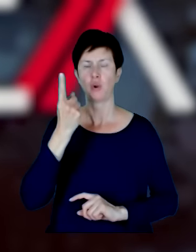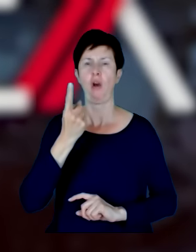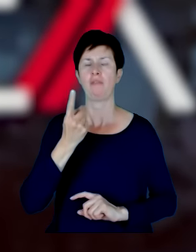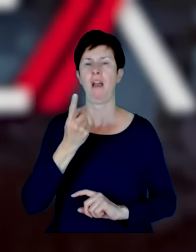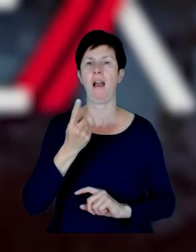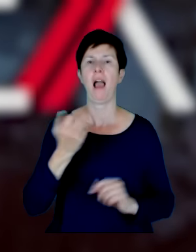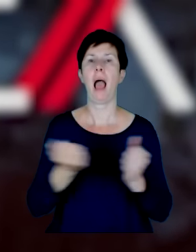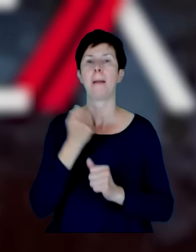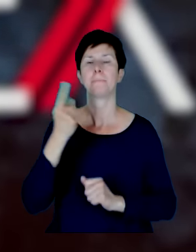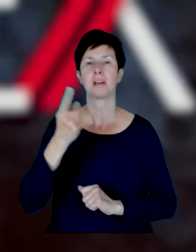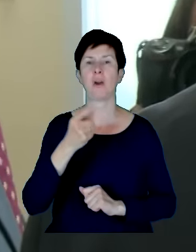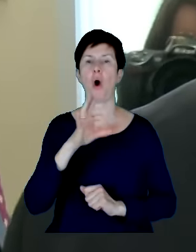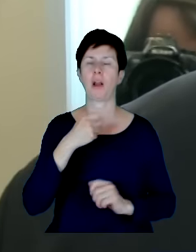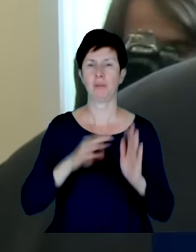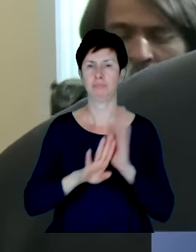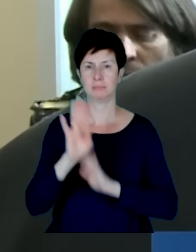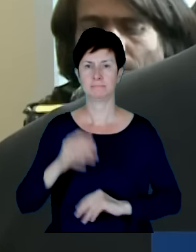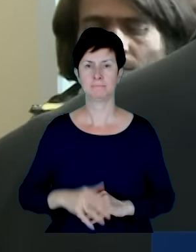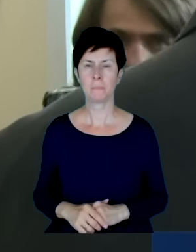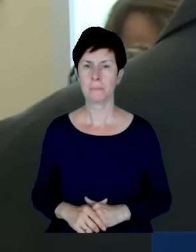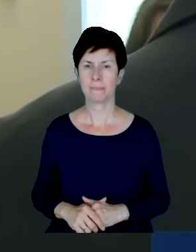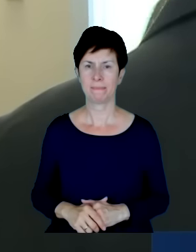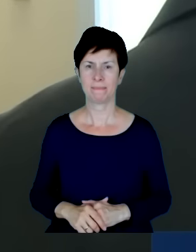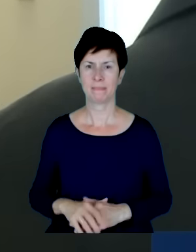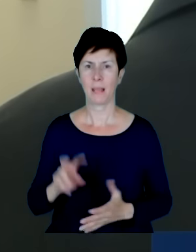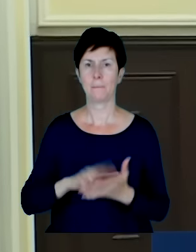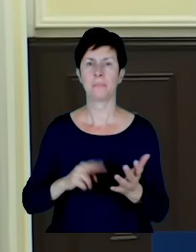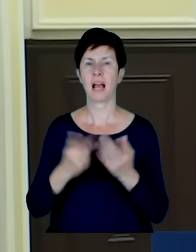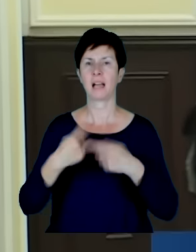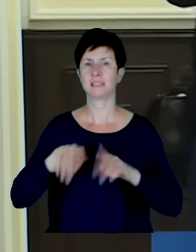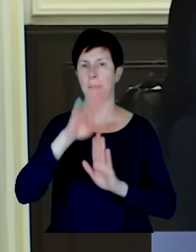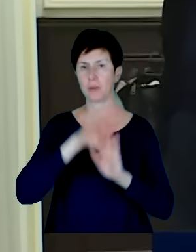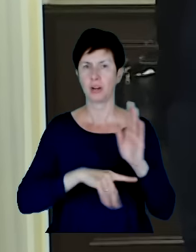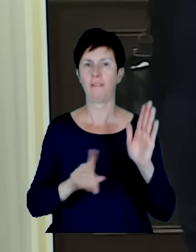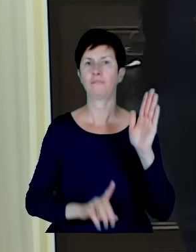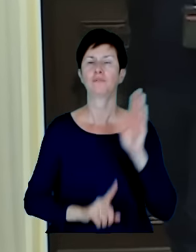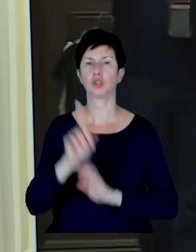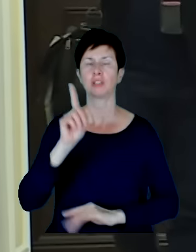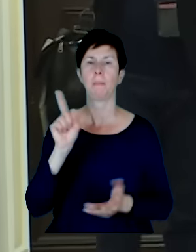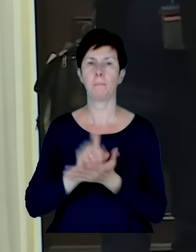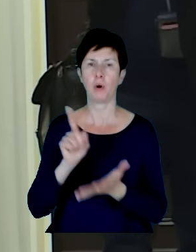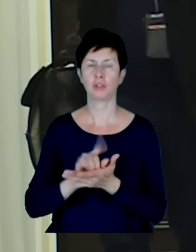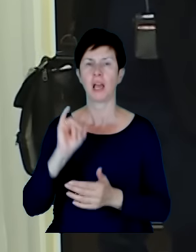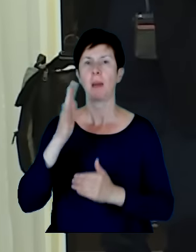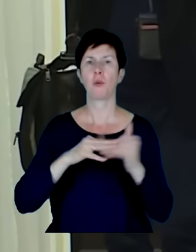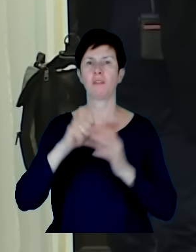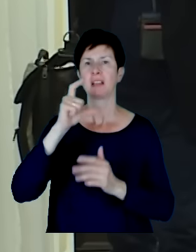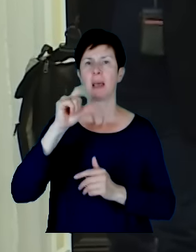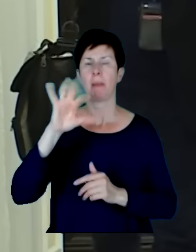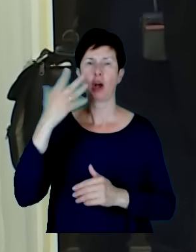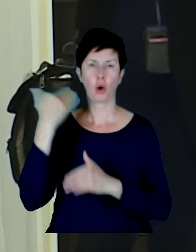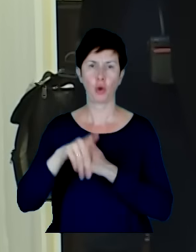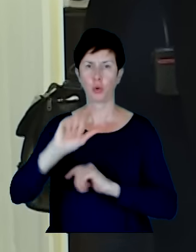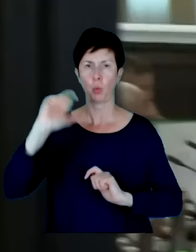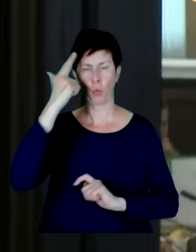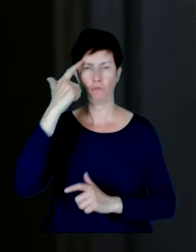polskiego giganta brak realizacji programu wyborczego wzrost podatków i opłat oraz zaniechanie budowy cpk to główne dokonania